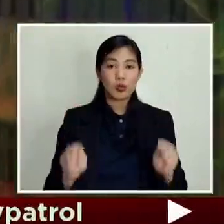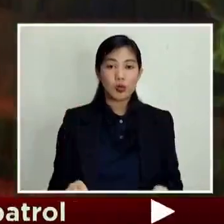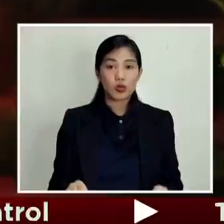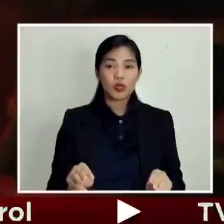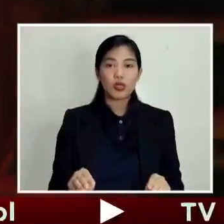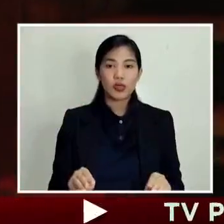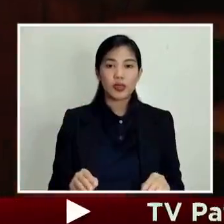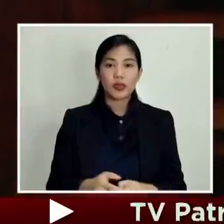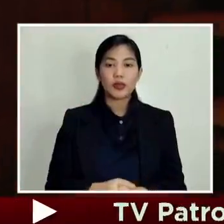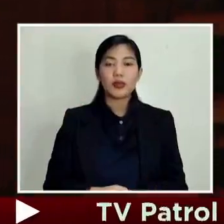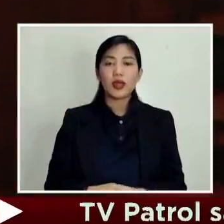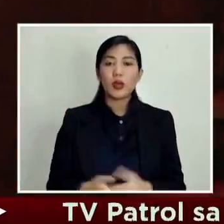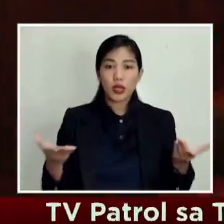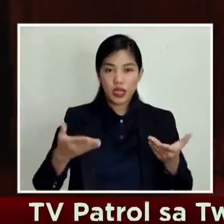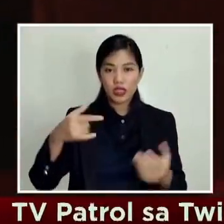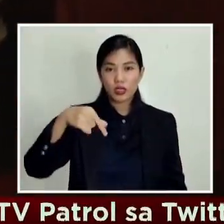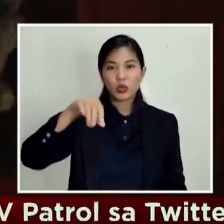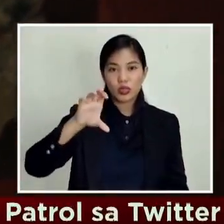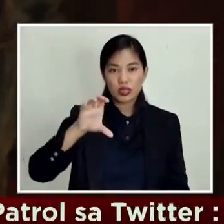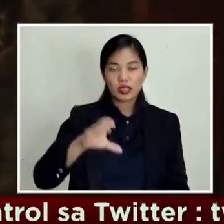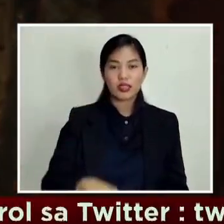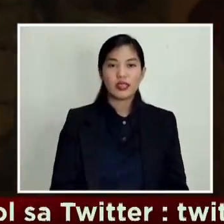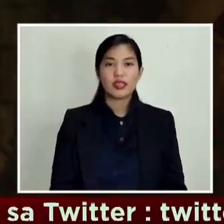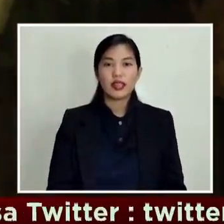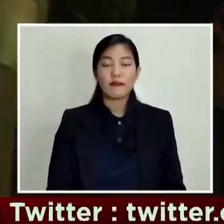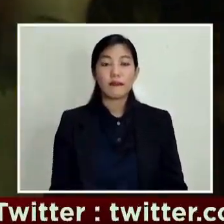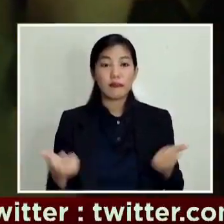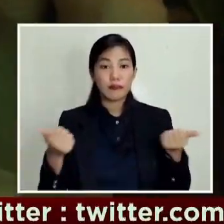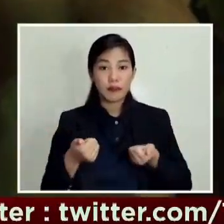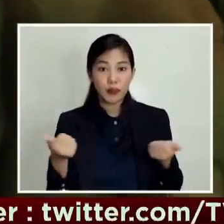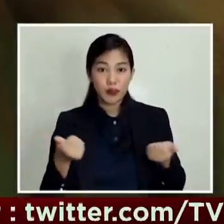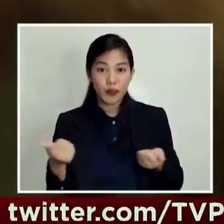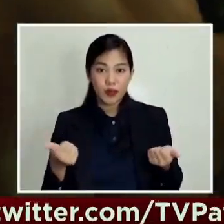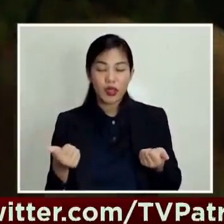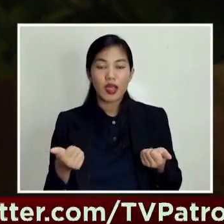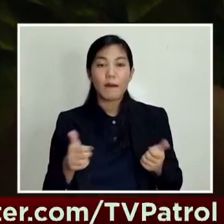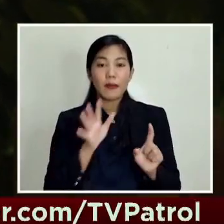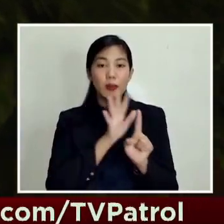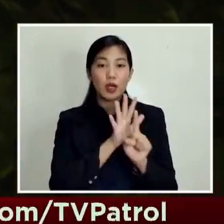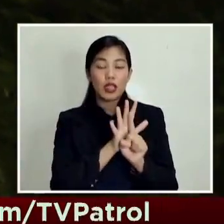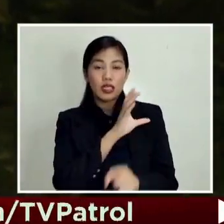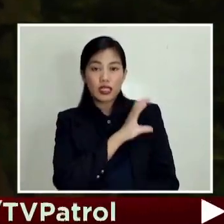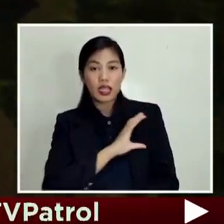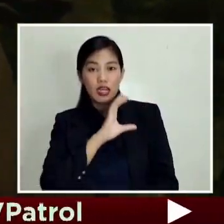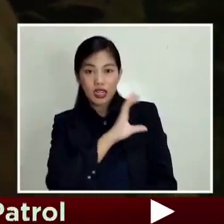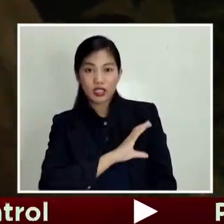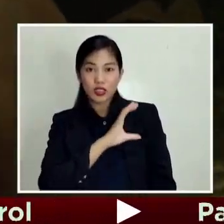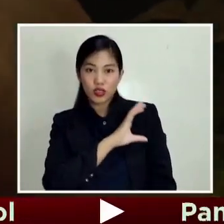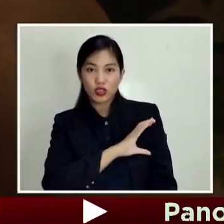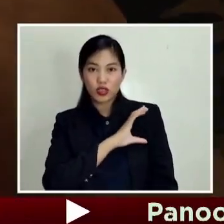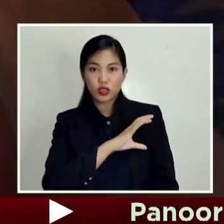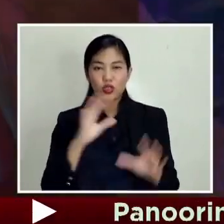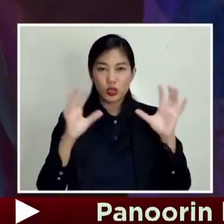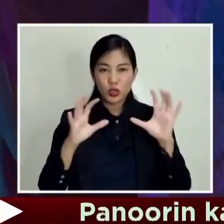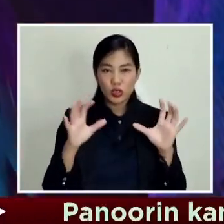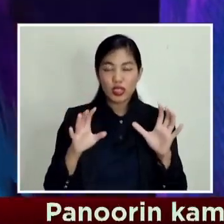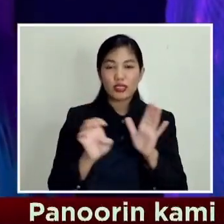City. Present din sa museo ang mga sikat na karakter ng kababalaghan gaya ng kapre,